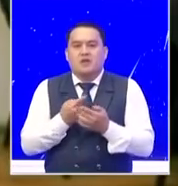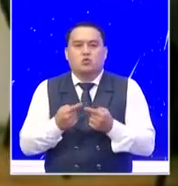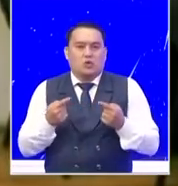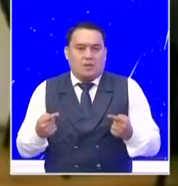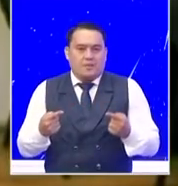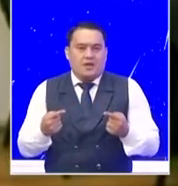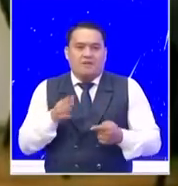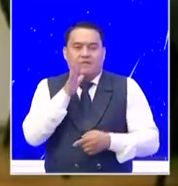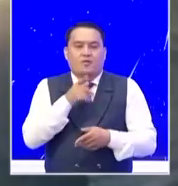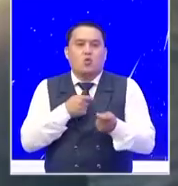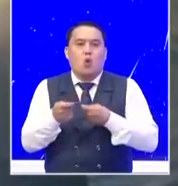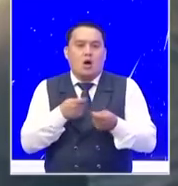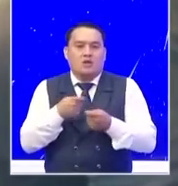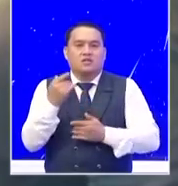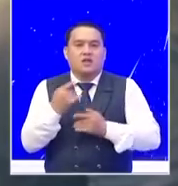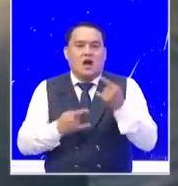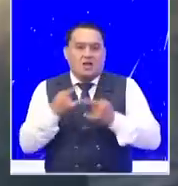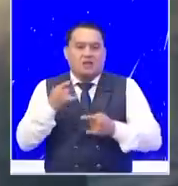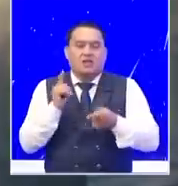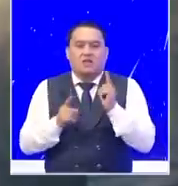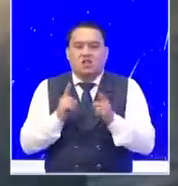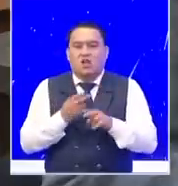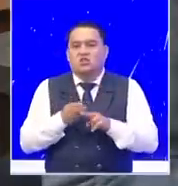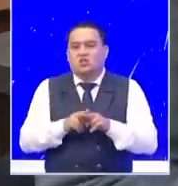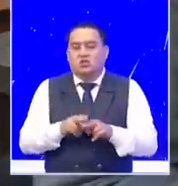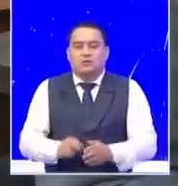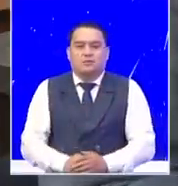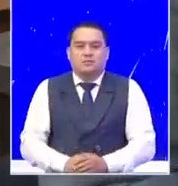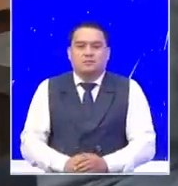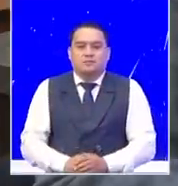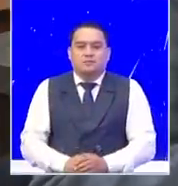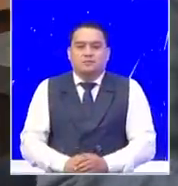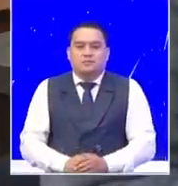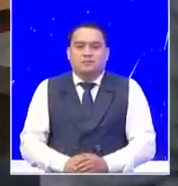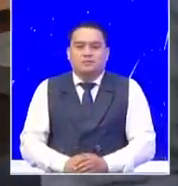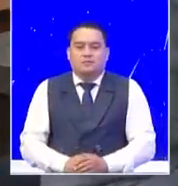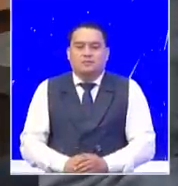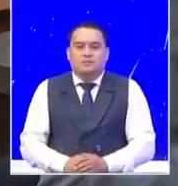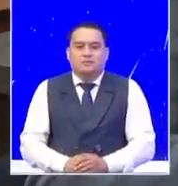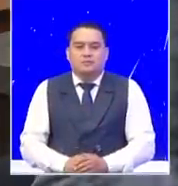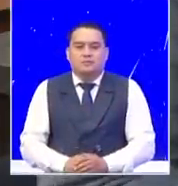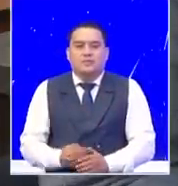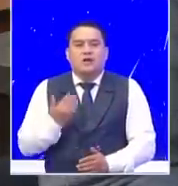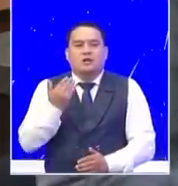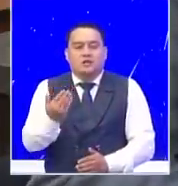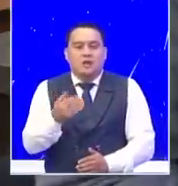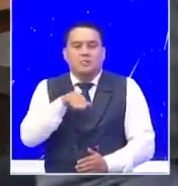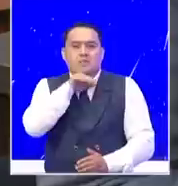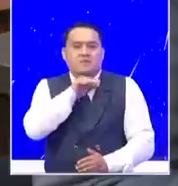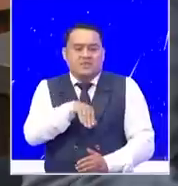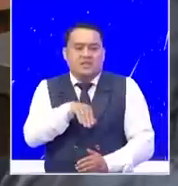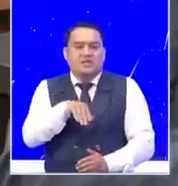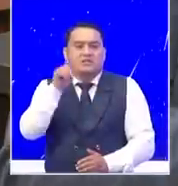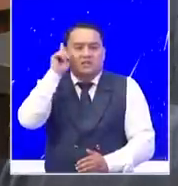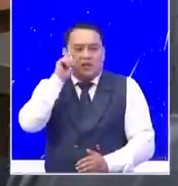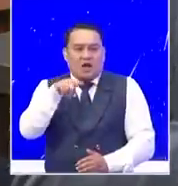В период его руководства телеканал стал настоящей кузницей кадров. Ты растешь профессионально. Конечно, ты